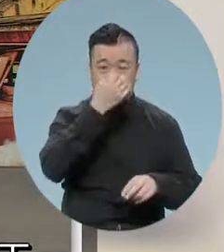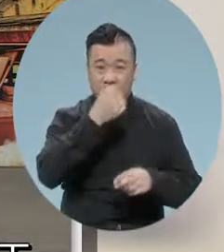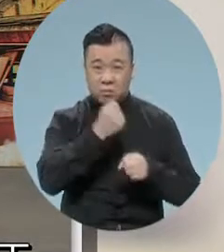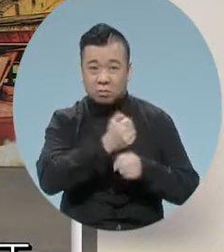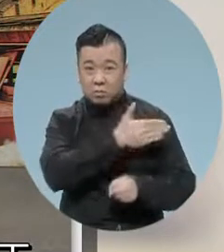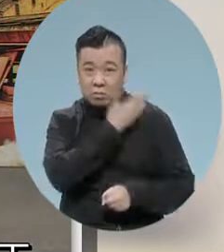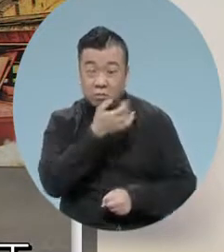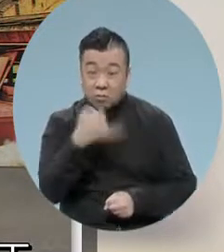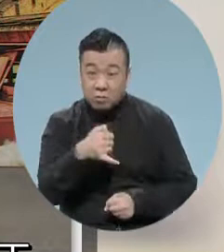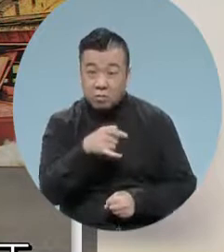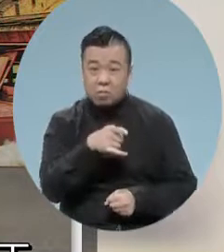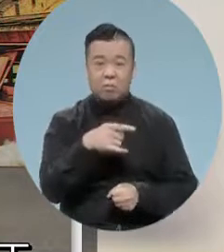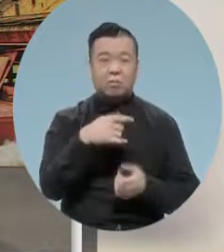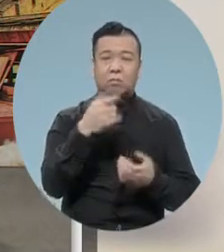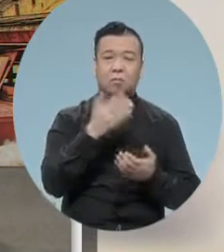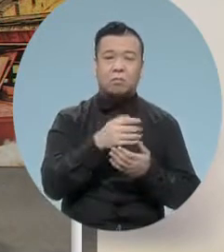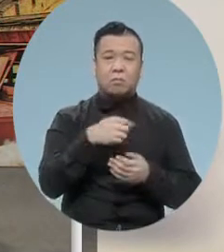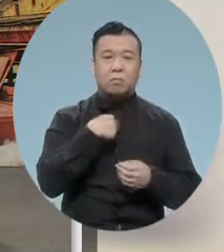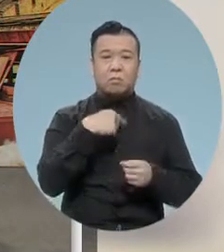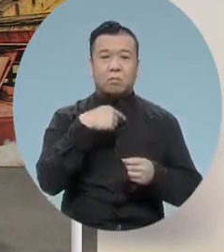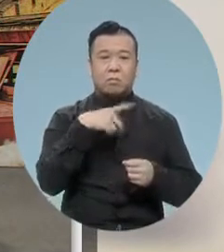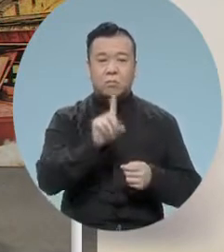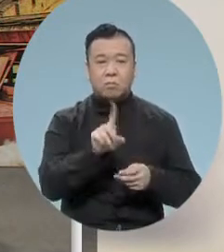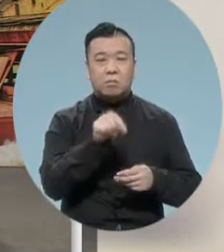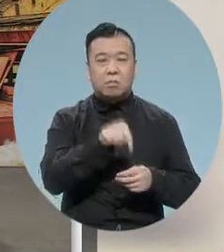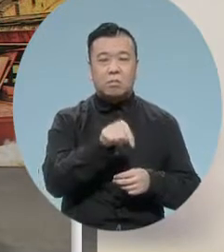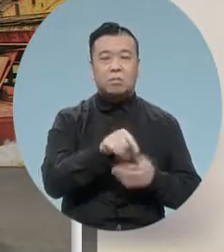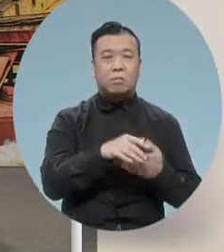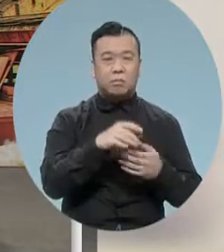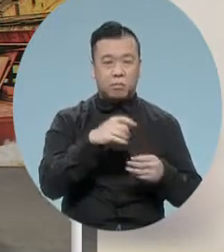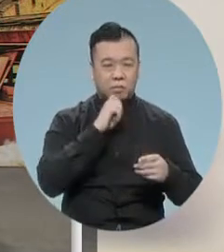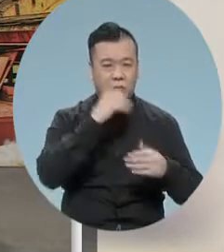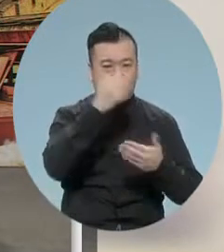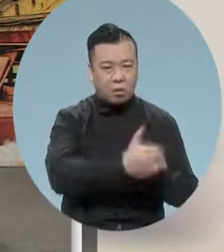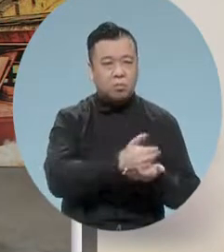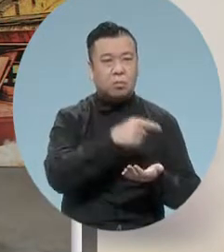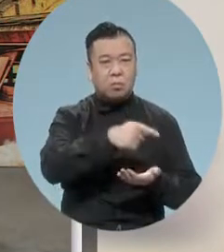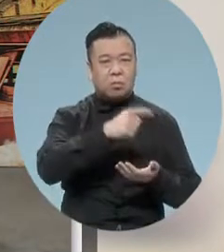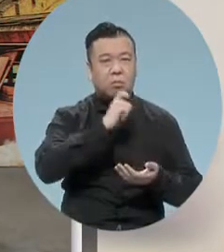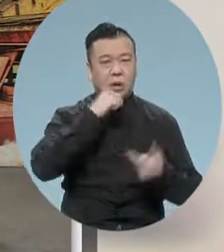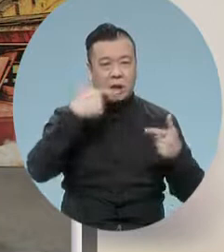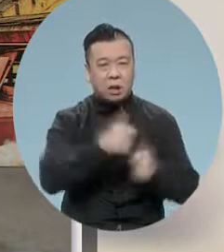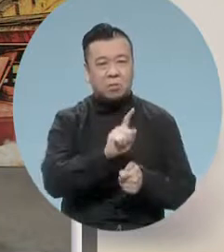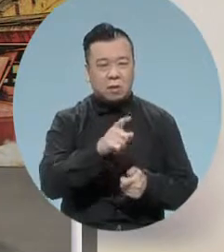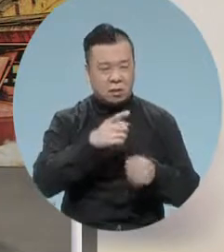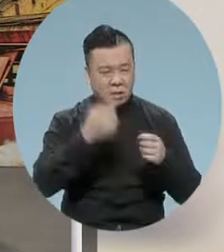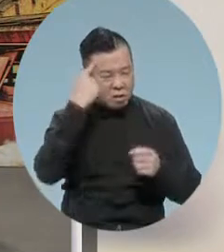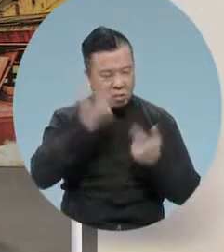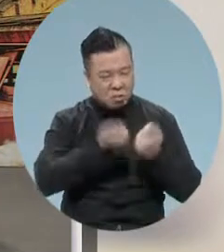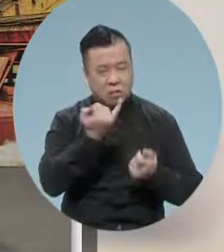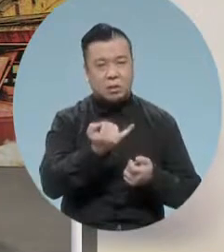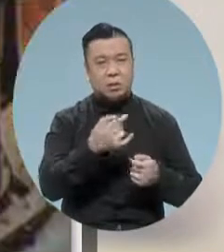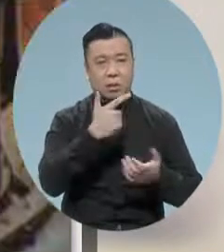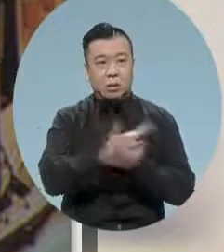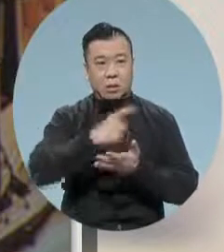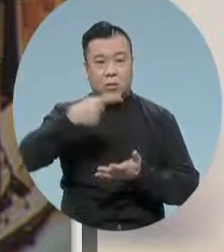做家庭傭工呢一樣嘢先。因為咁咧就變咗係將個市場隔絕咗，係少咗好多彈性。而更加重